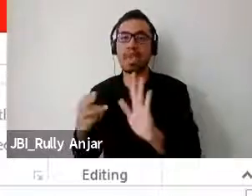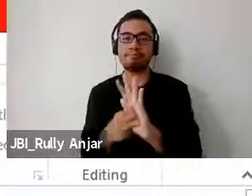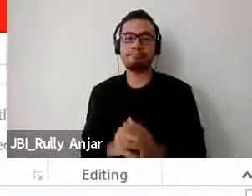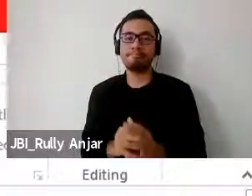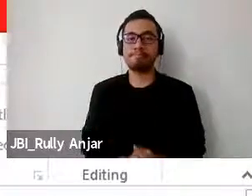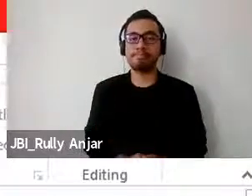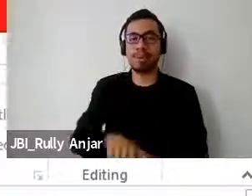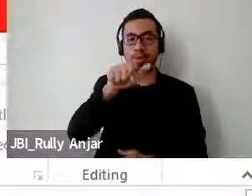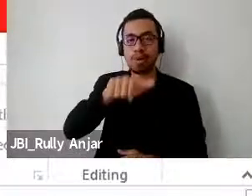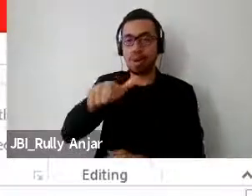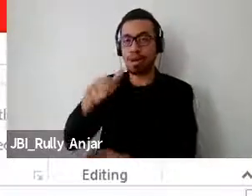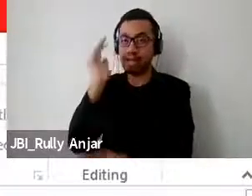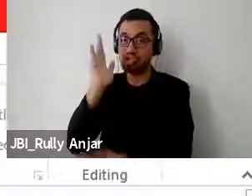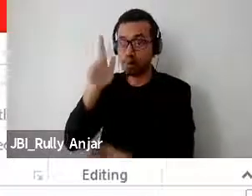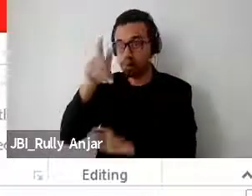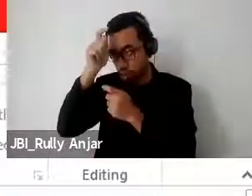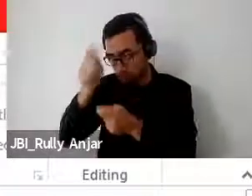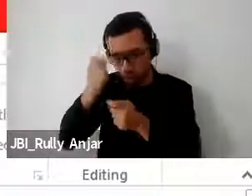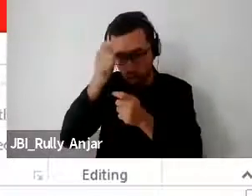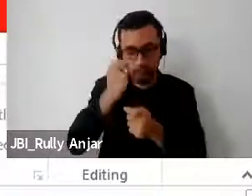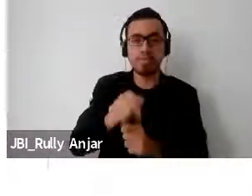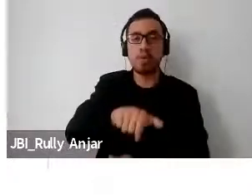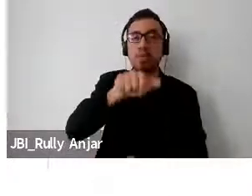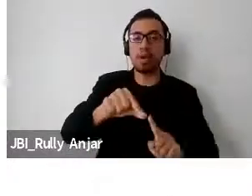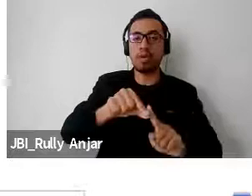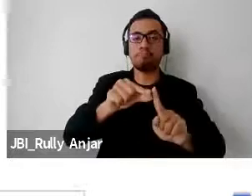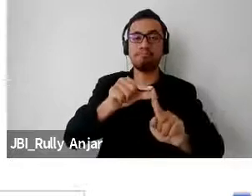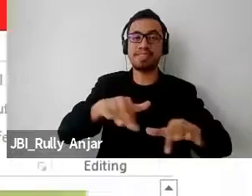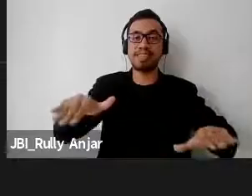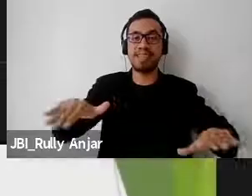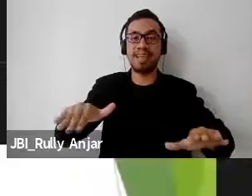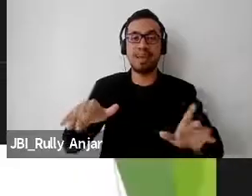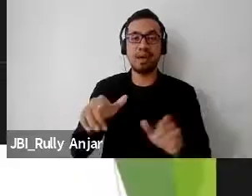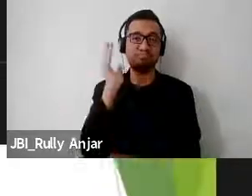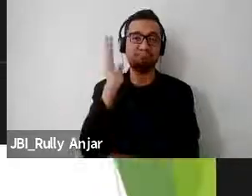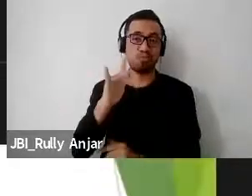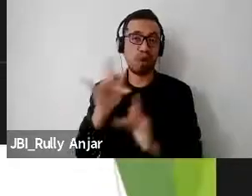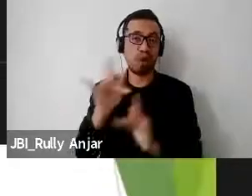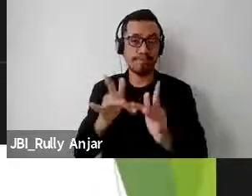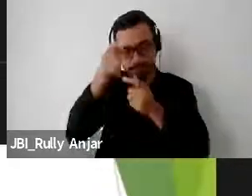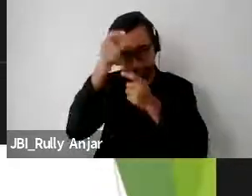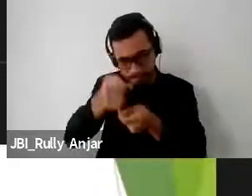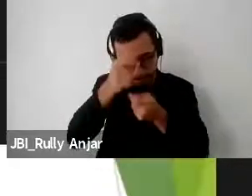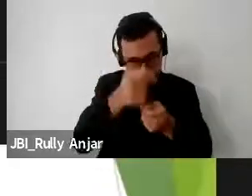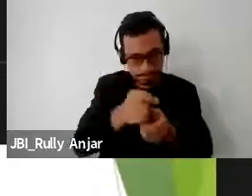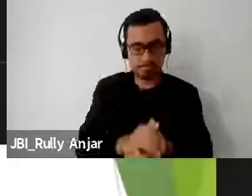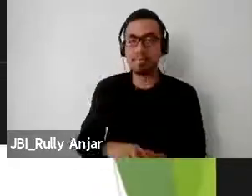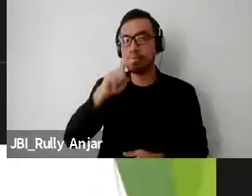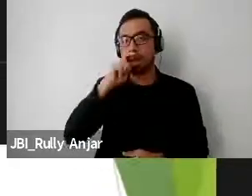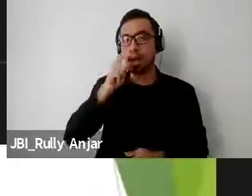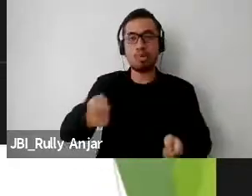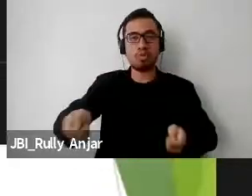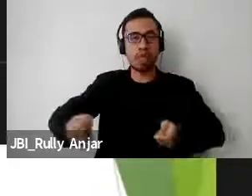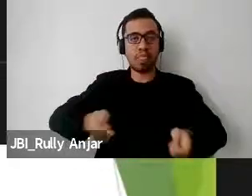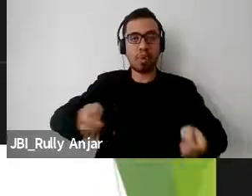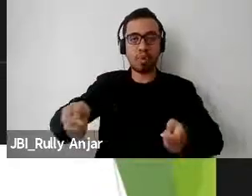narasumber. Yang saya hormati para peserta webinar pada pagi hari ini, dan terutama Bapak Moderator, terima kasih tadi